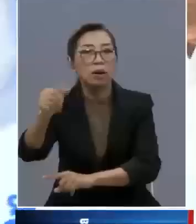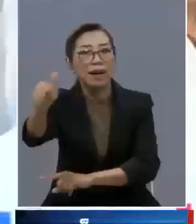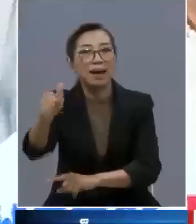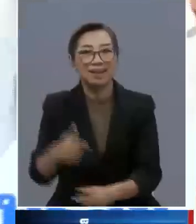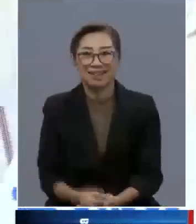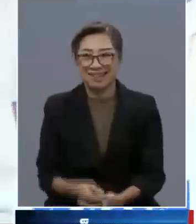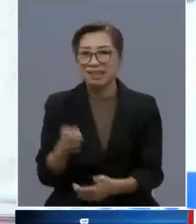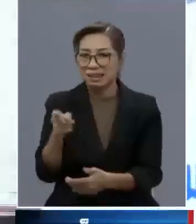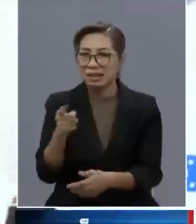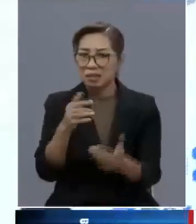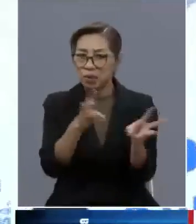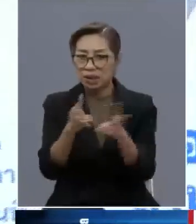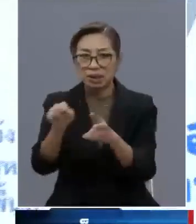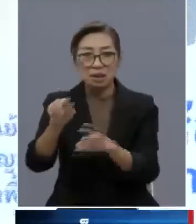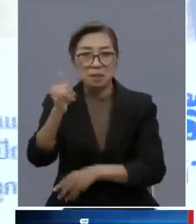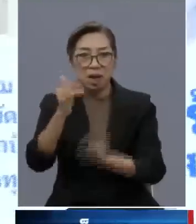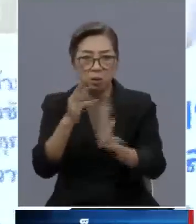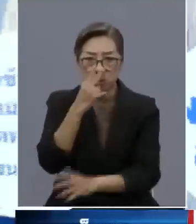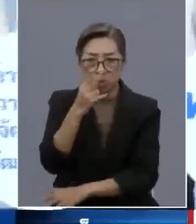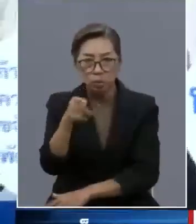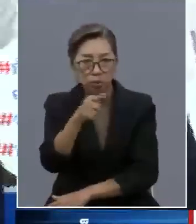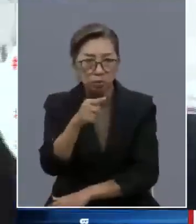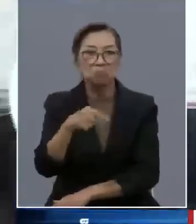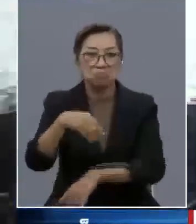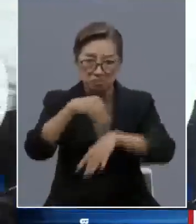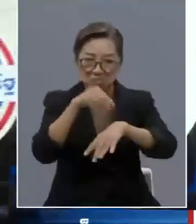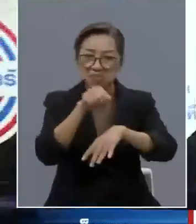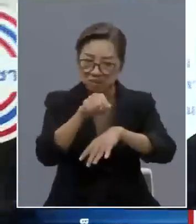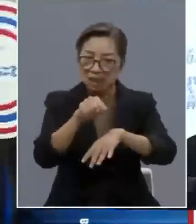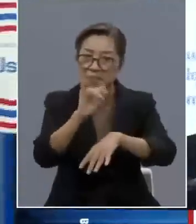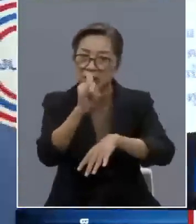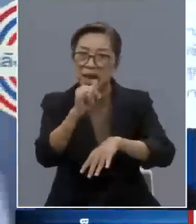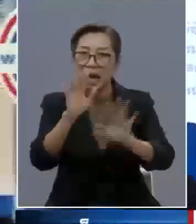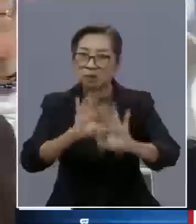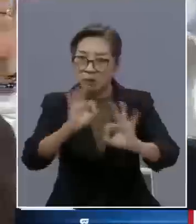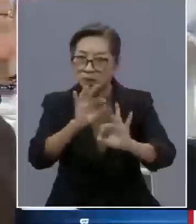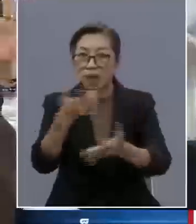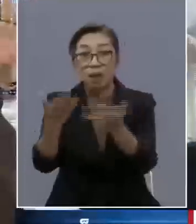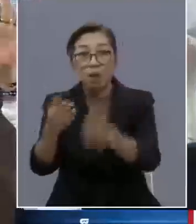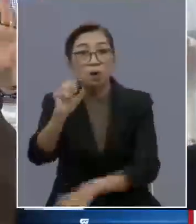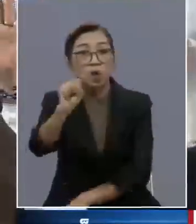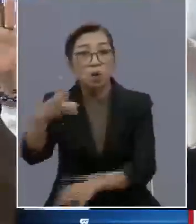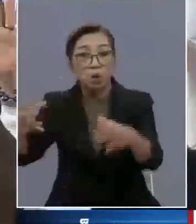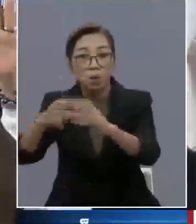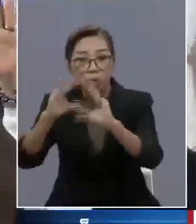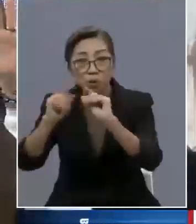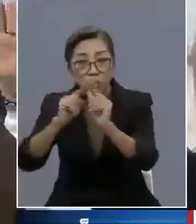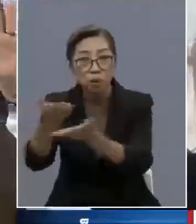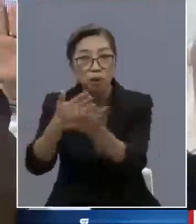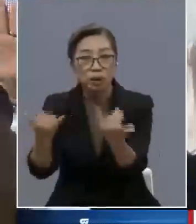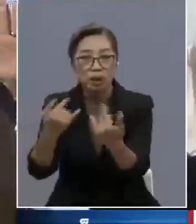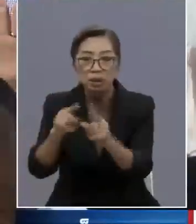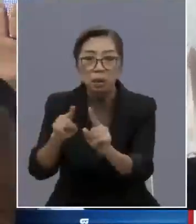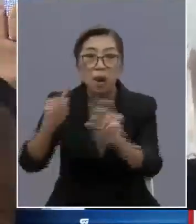องดูอยู่นะฮะแต่ทั้งนี้เนี่ยตัวแปรสำคัญมากกว่านั้นก็คือสว.ที่วันนี้เดี๋ยวเขาประชุมกันนะแต่ก็เห็นบอกว่าไม่ได้คุยเรื่องการโหวตนาย